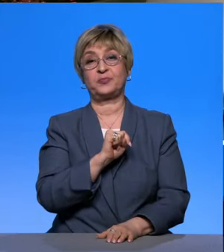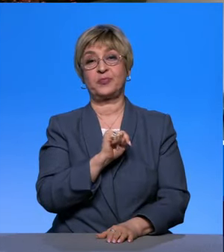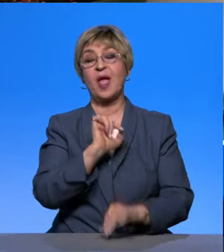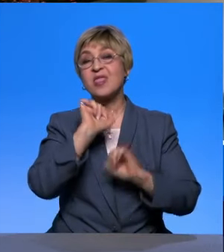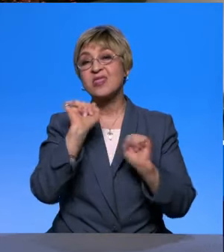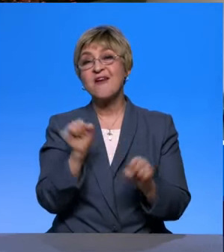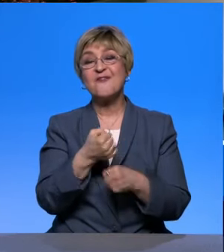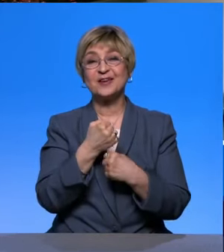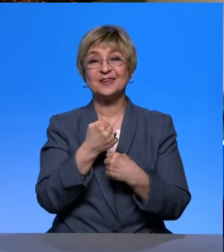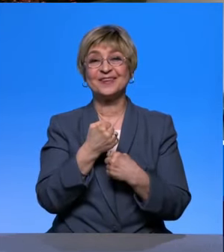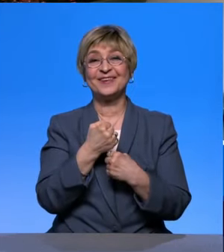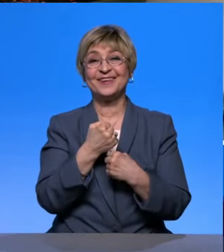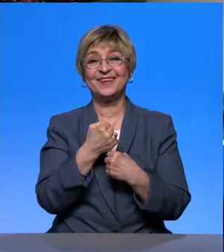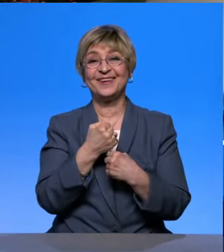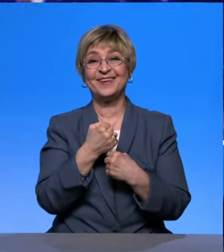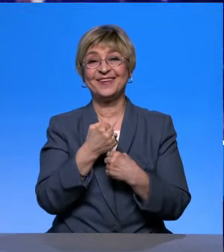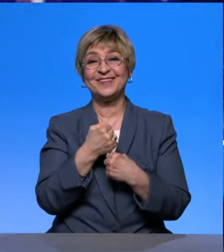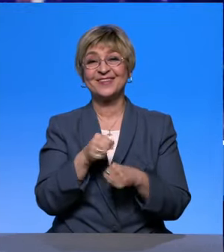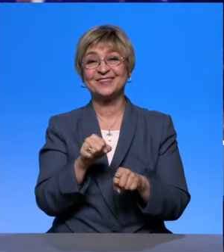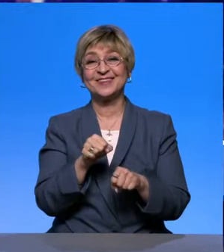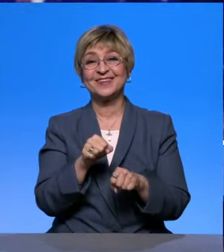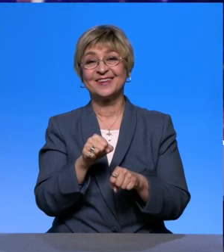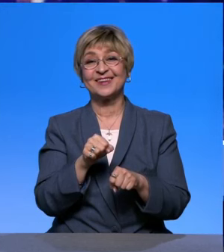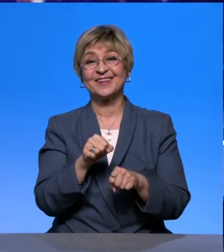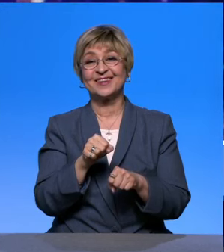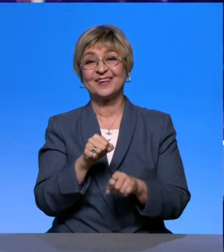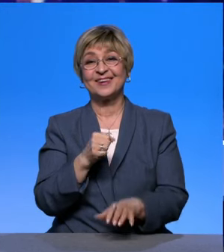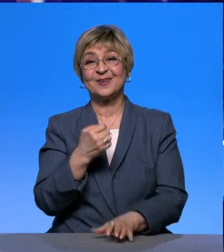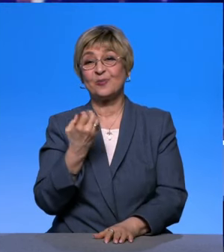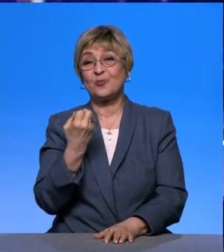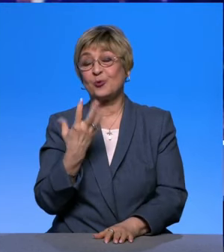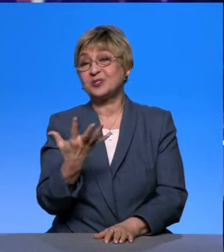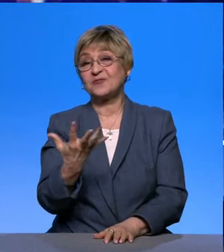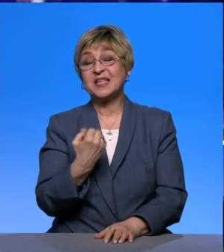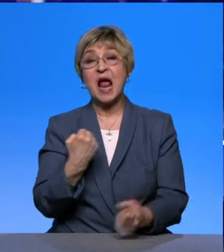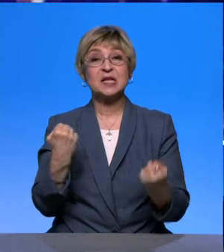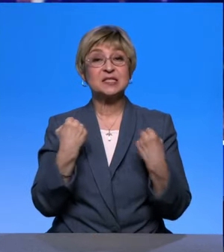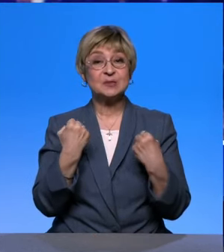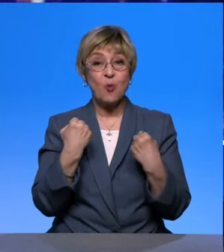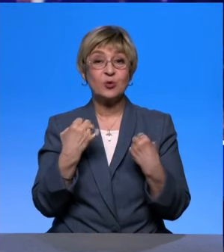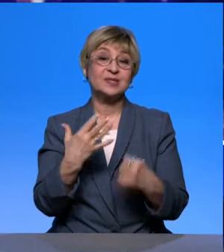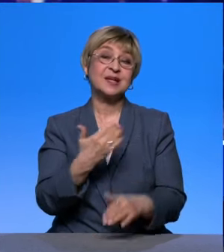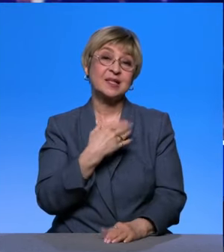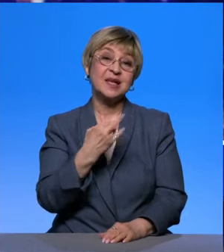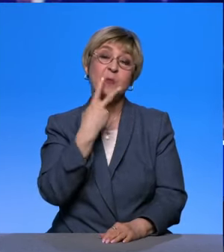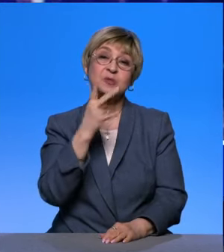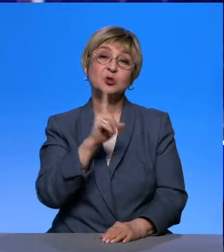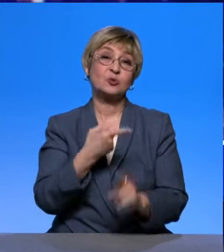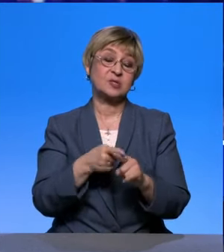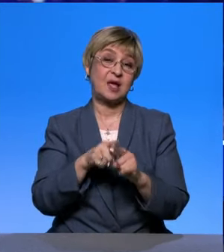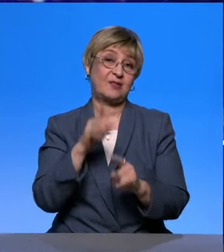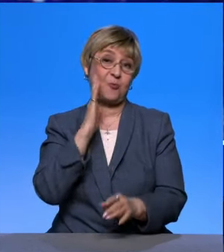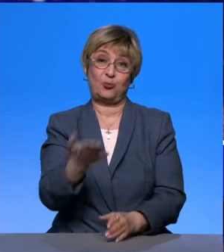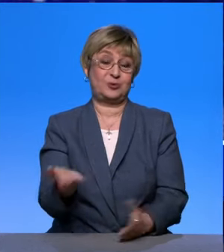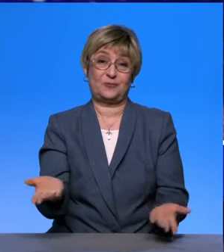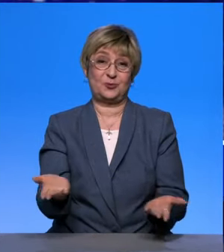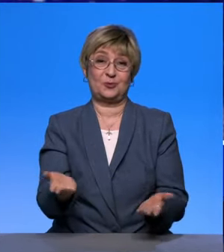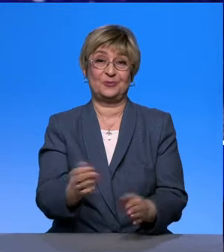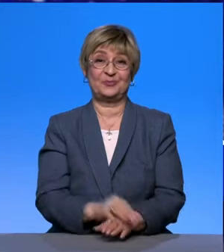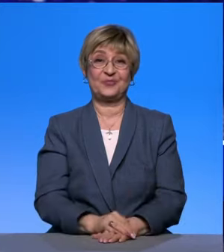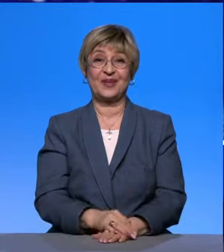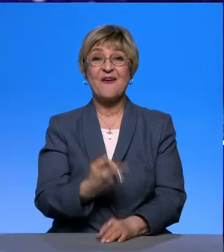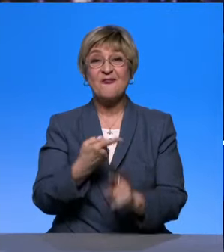невозможно, то есть взяли просто полярные виды спорта и захотели посмотреть, что из этого будет. Вот в этом фишка.